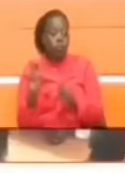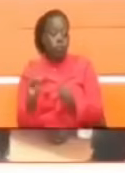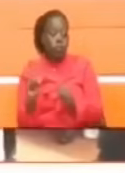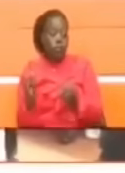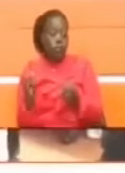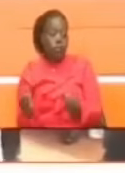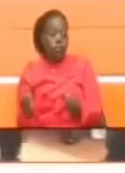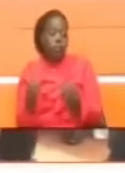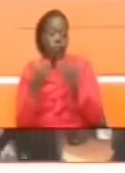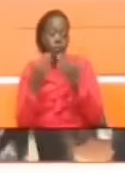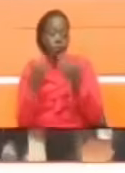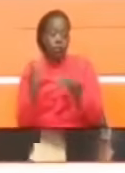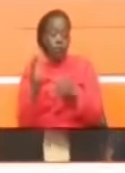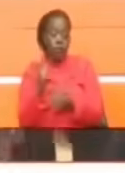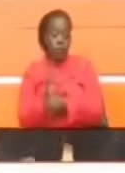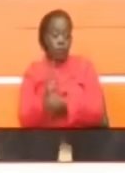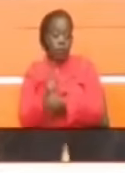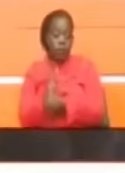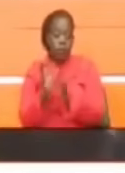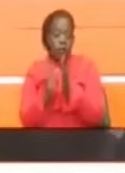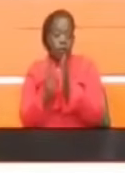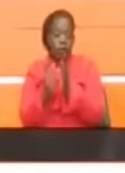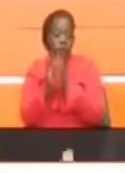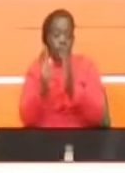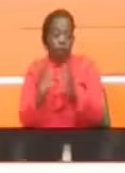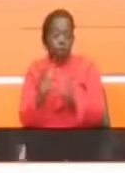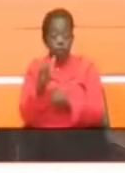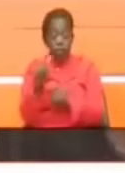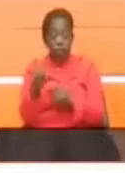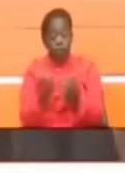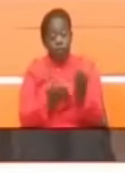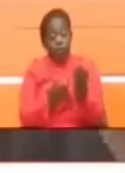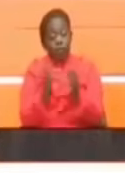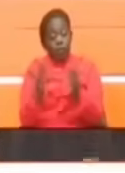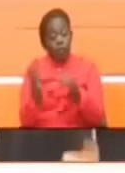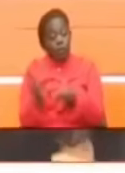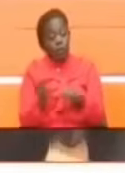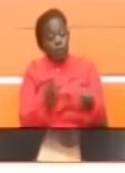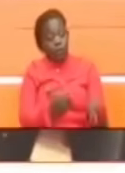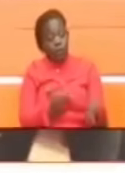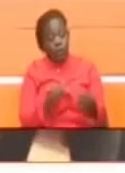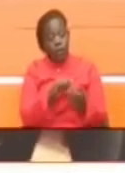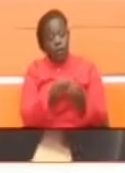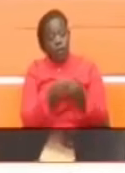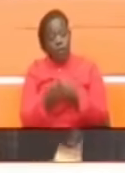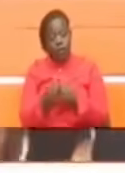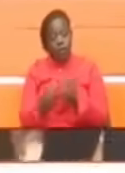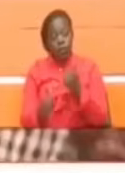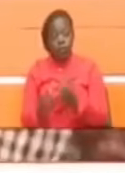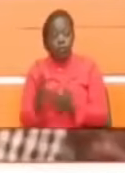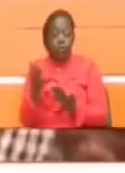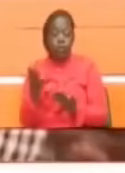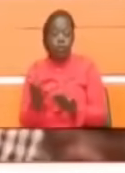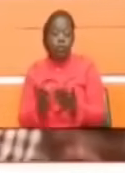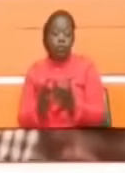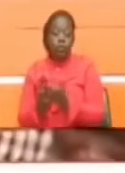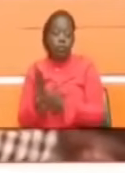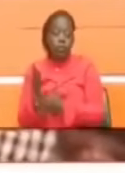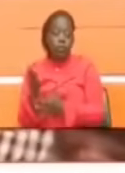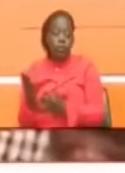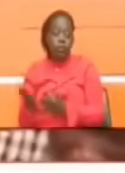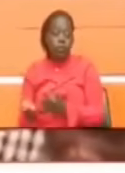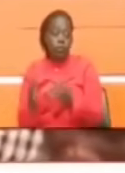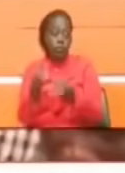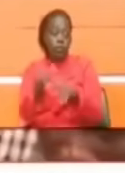Kasana asiimye kanisa abakristaayo ne baweereza banne olw'obutamusuulirira mu kusoomoozebwa kwa zaayitamu okuzika